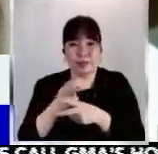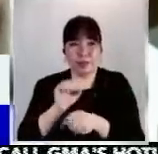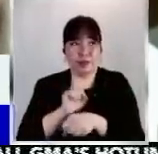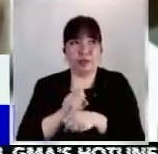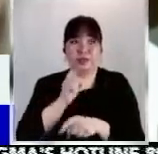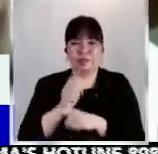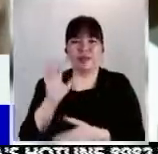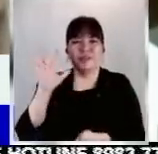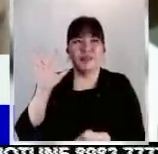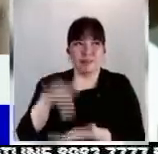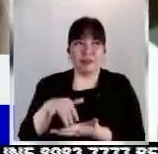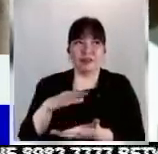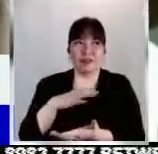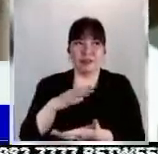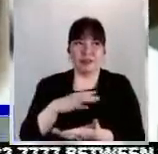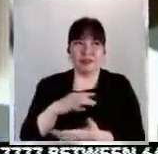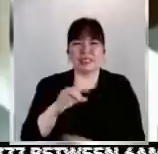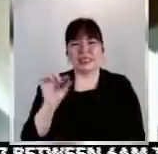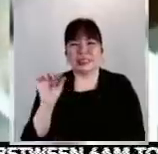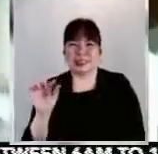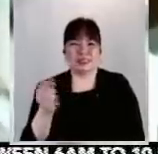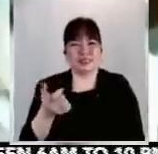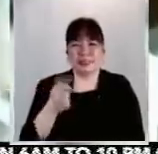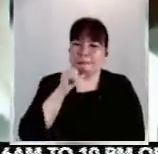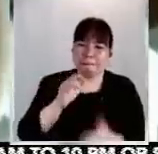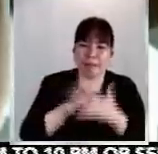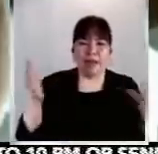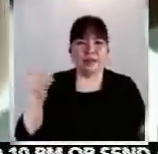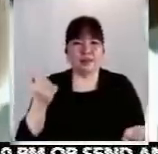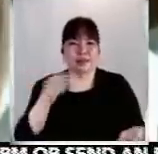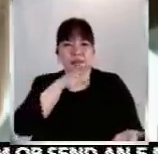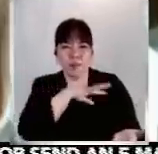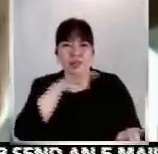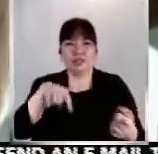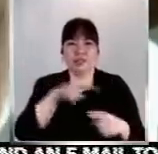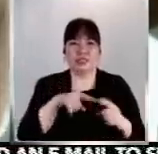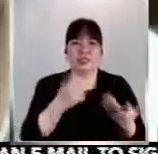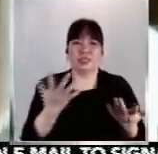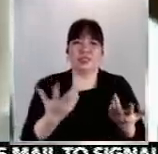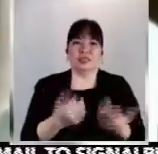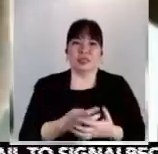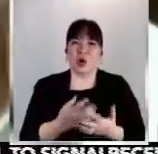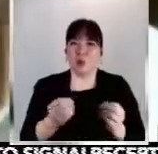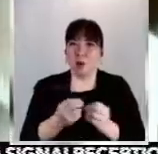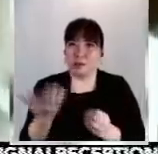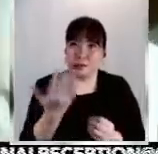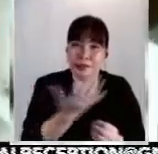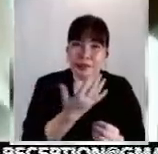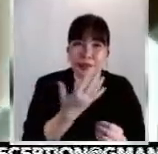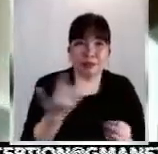is a pittance that will not really attract or properly